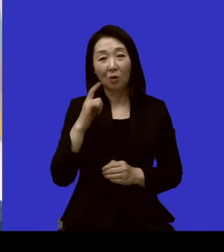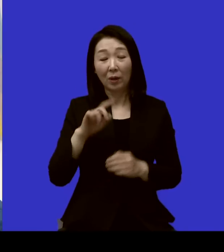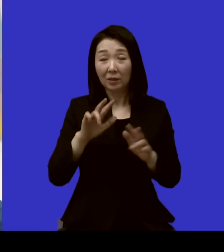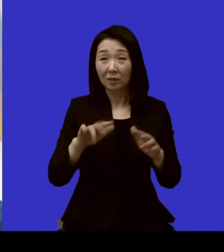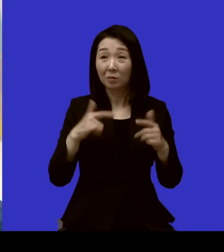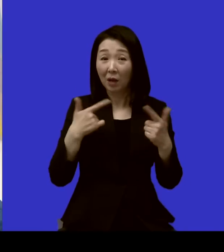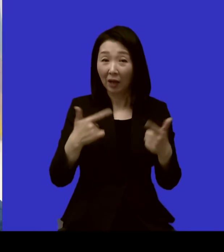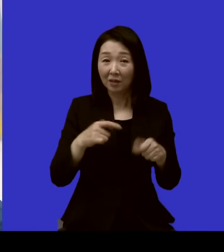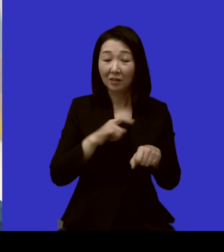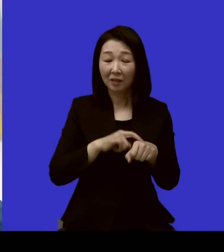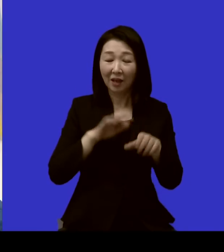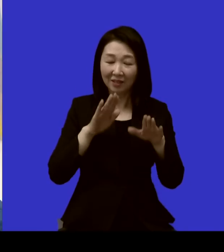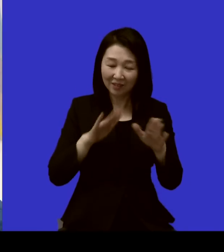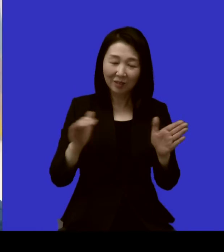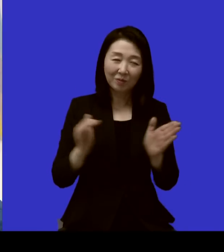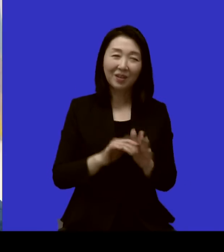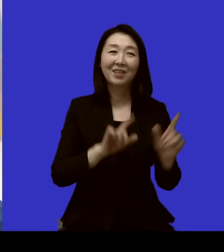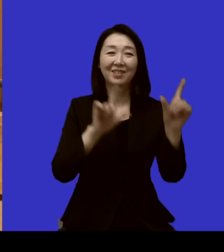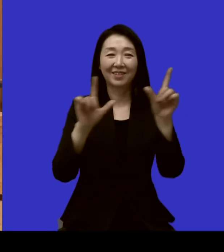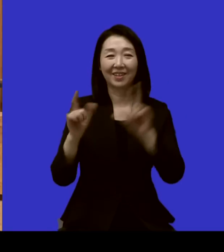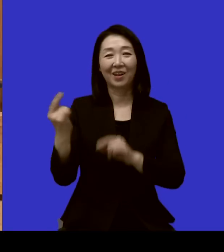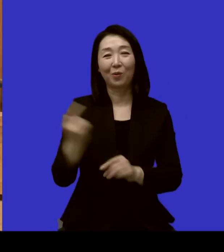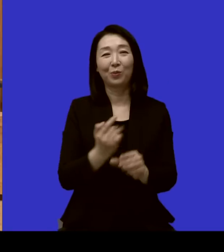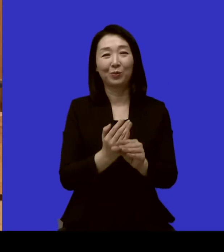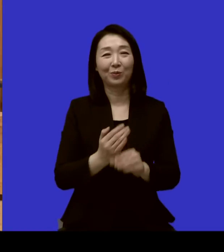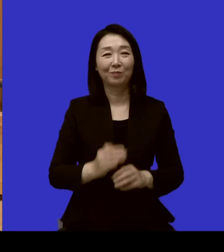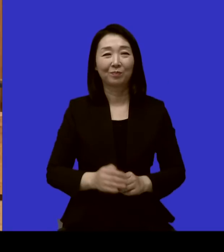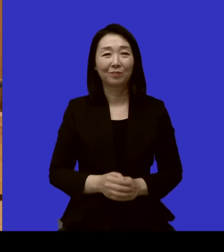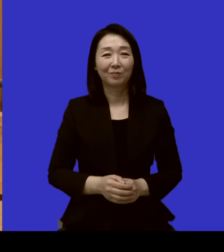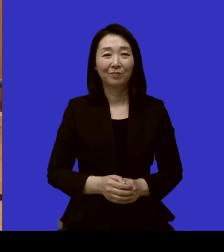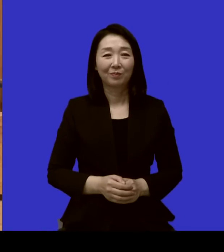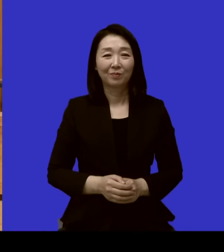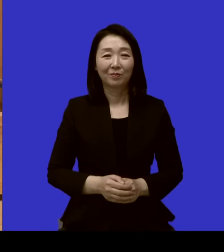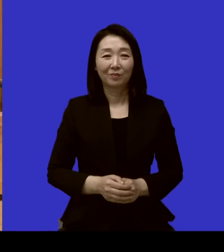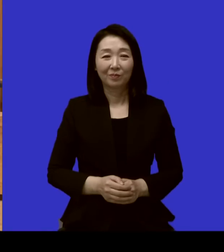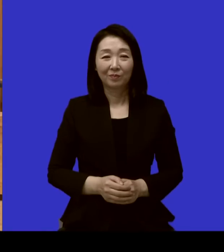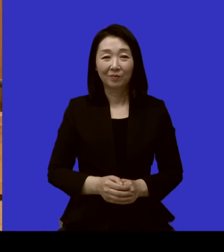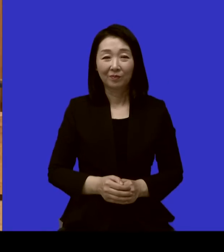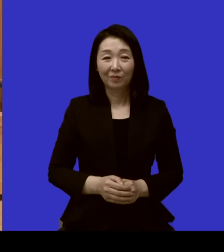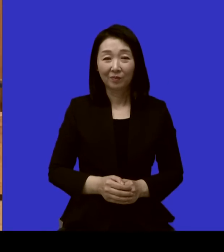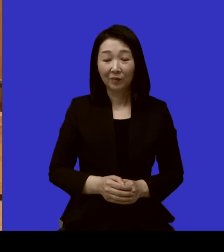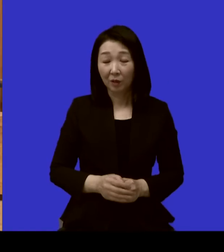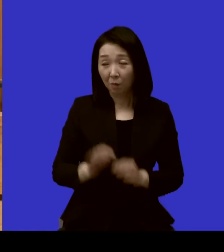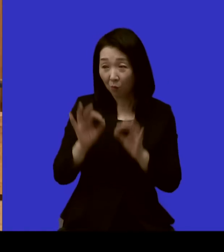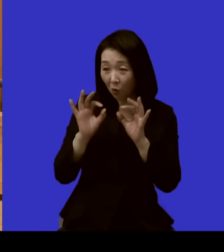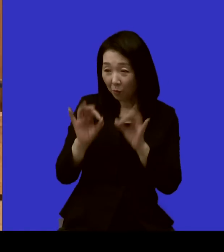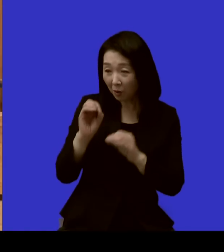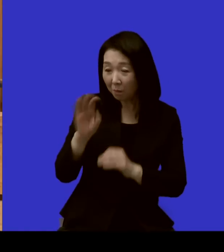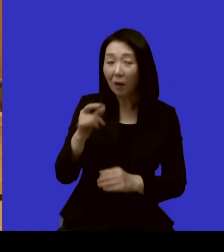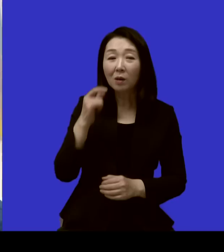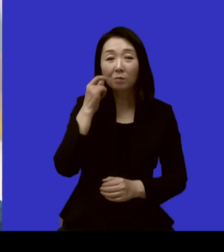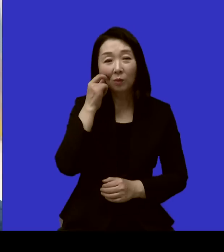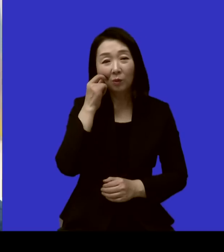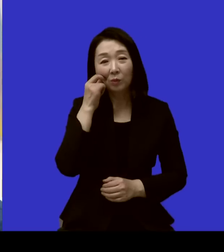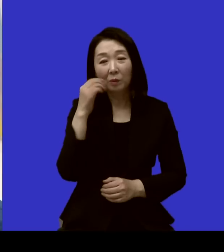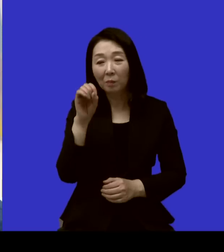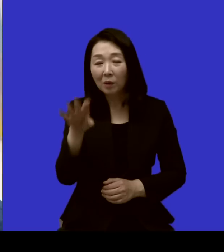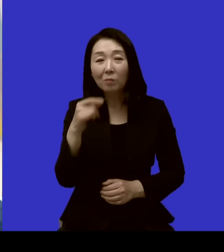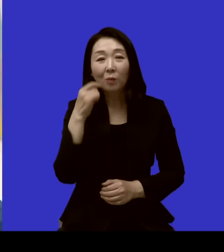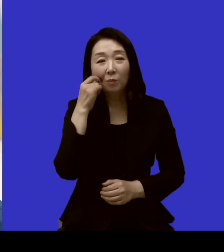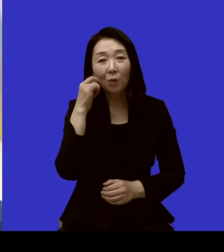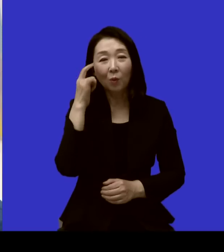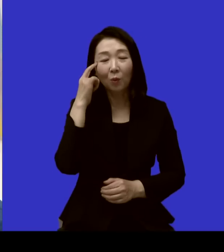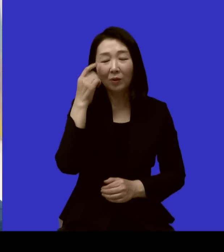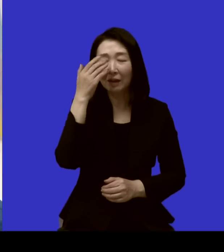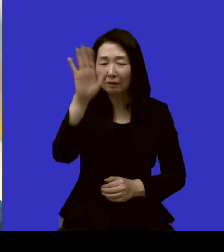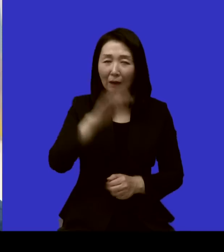아니라는 시간이 지금까지 이렇게 이어져 온 것 같아요. 그러니까 보기만 하고 말을 직접 건네지 못했군요, 그날은. 근데 말을 건네지 못해서 제가 또